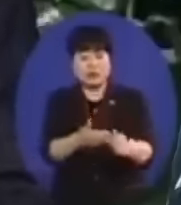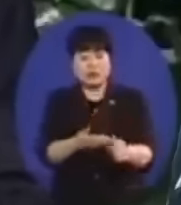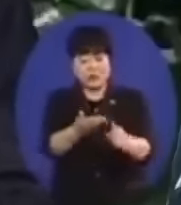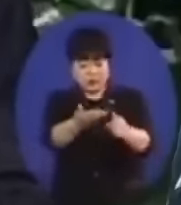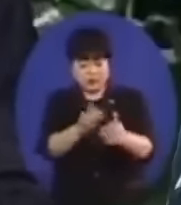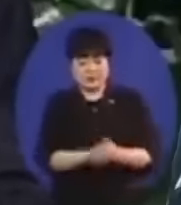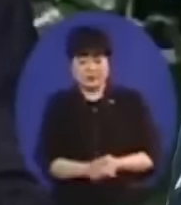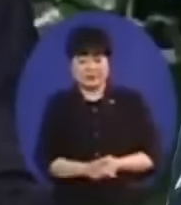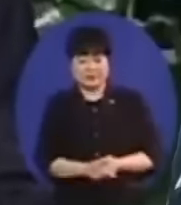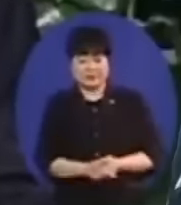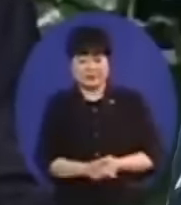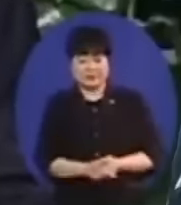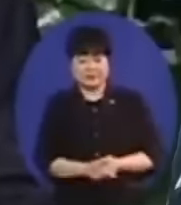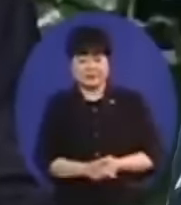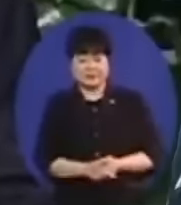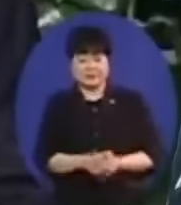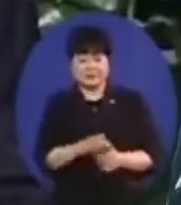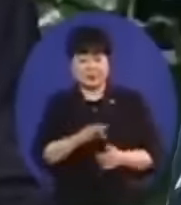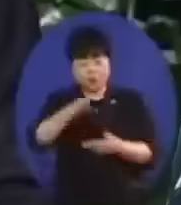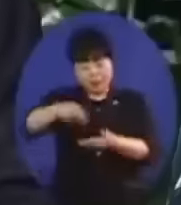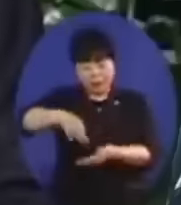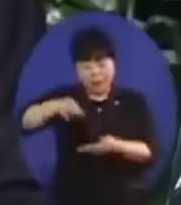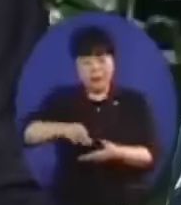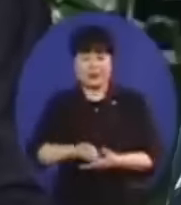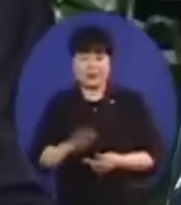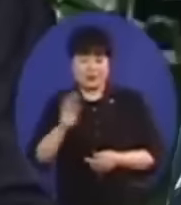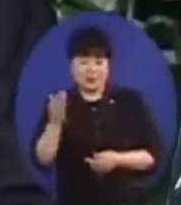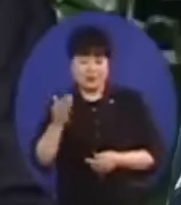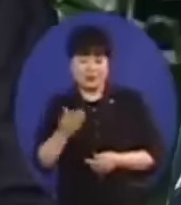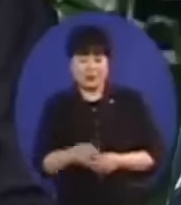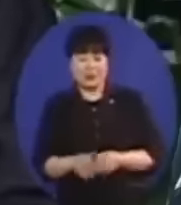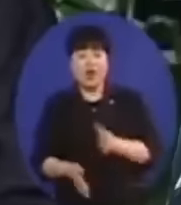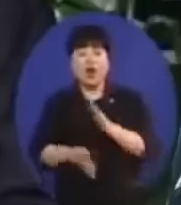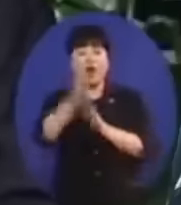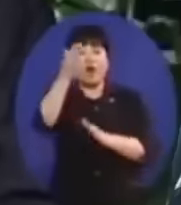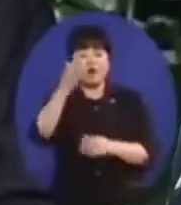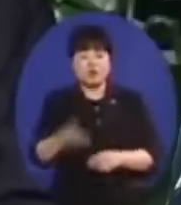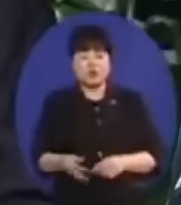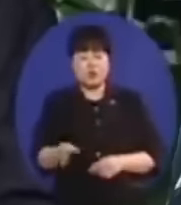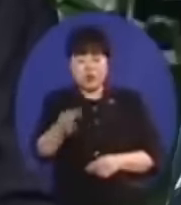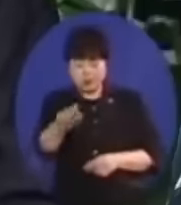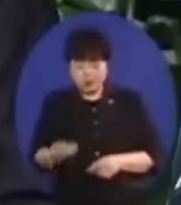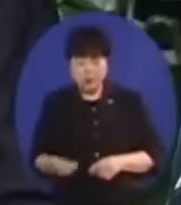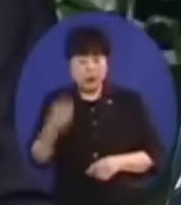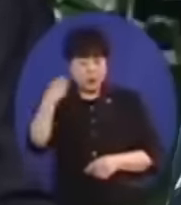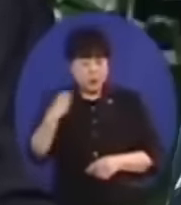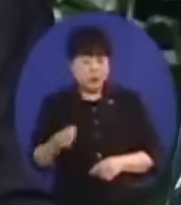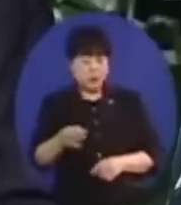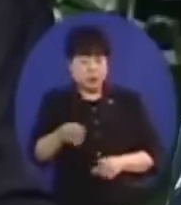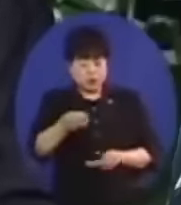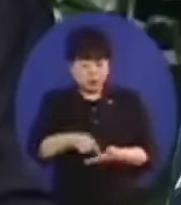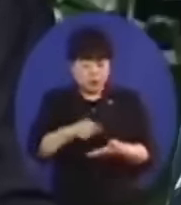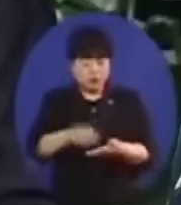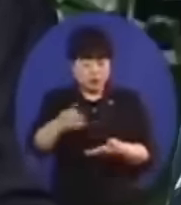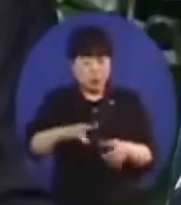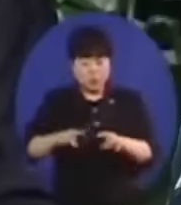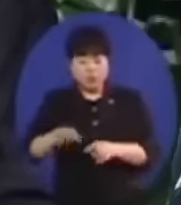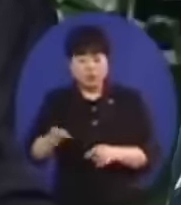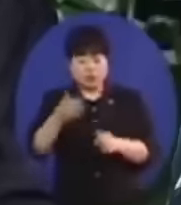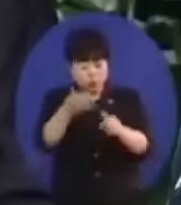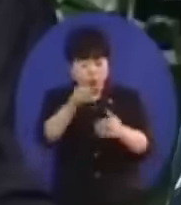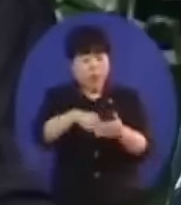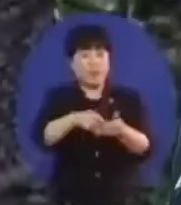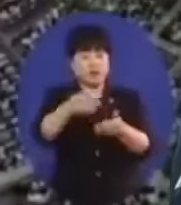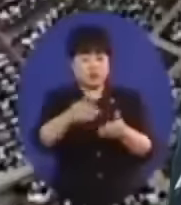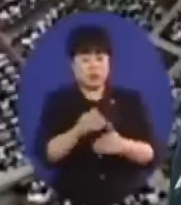보내와서 굉장히 돈이 많이 들어왔어요. 그래서 집세도 내고 방송비도 내고 하나님